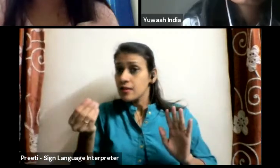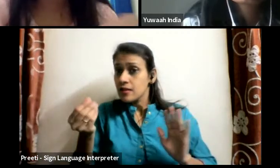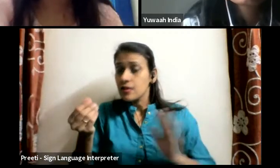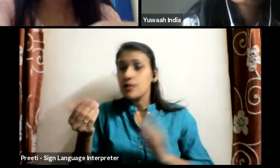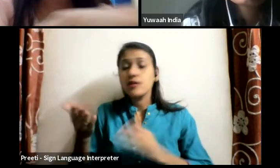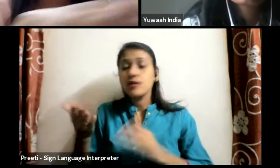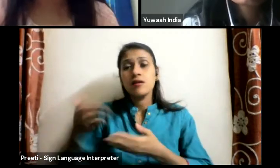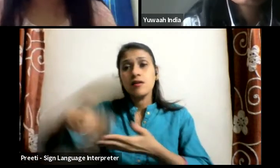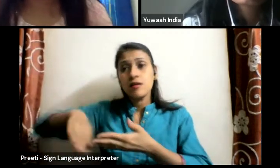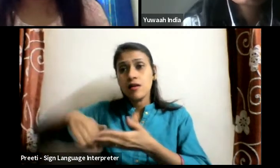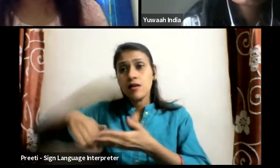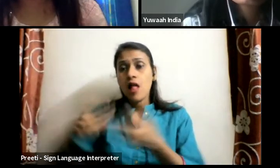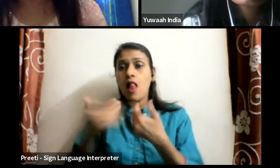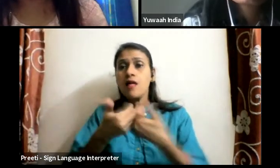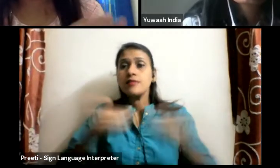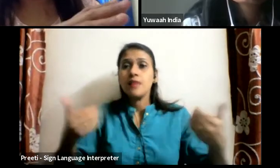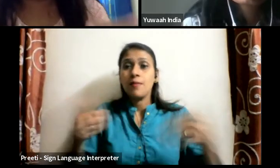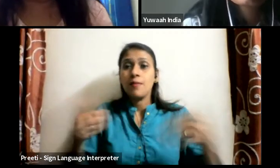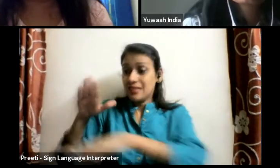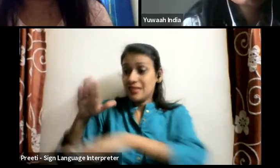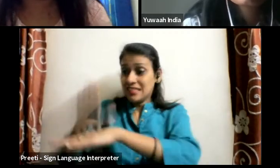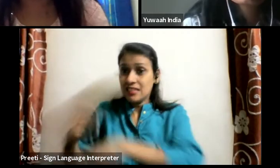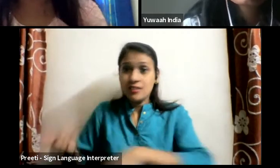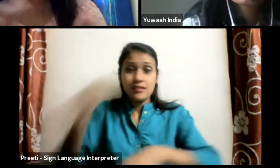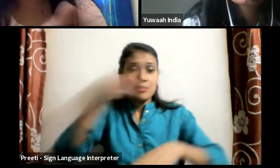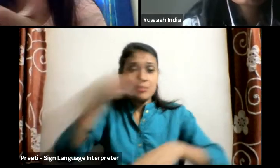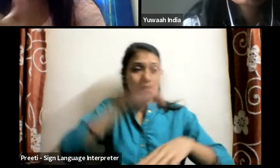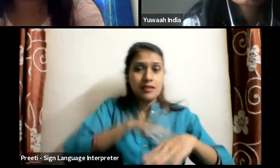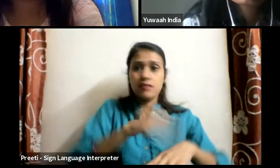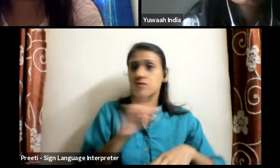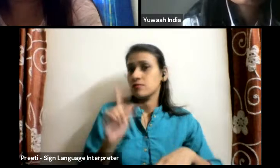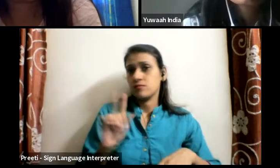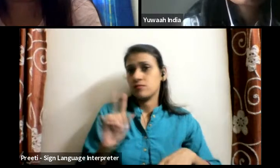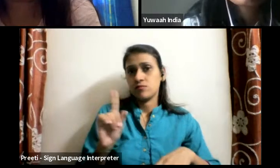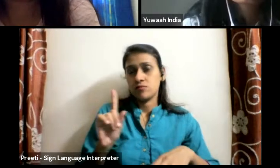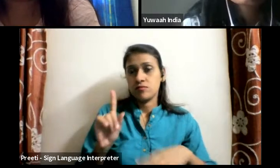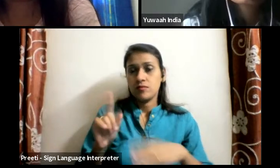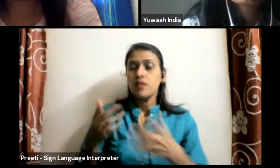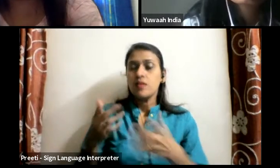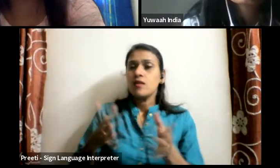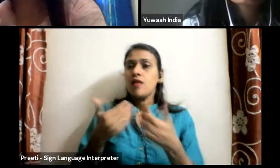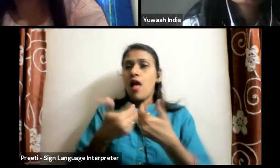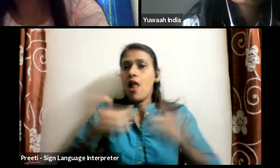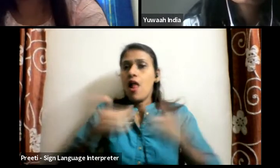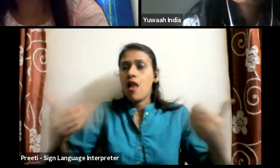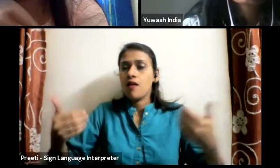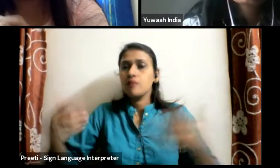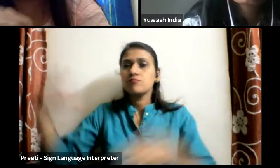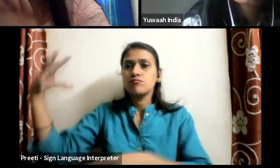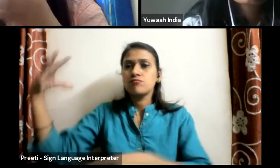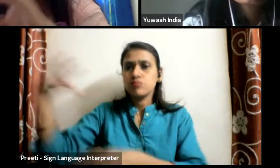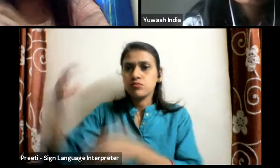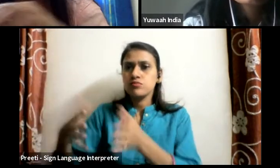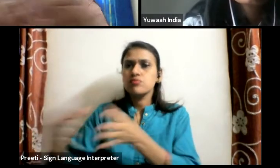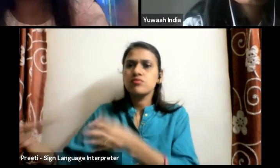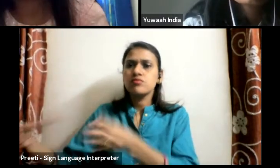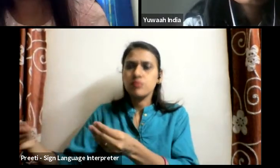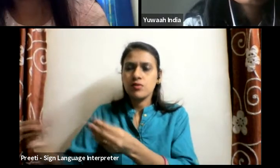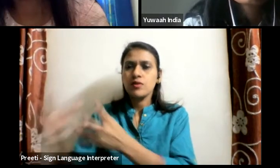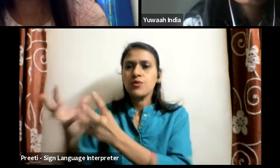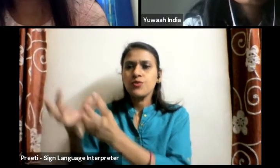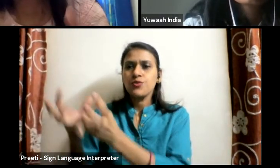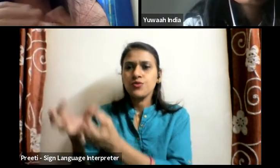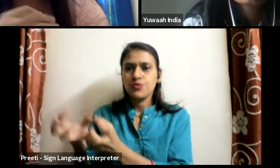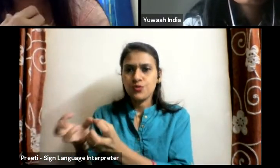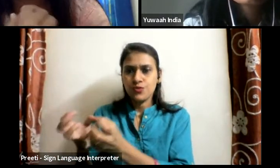वो सेम बाकी बर्तनों को ना हो। उसको धो करके आप सूखने के लिए रख दीजिए अलग। उसके बाद आप अपना ग्लव्स डिस्पोज